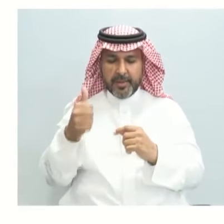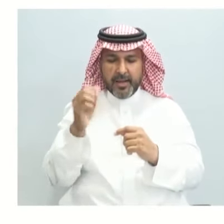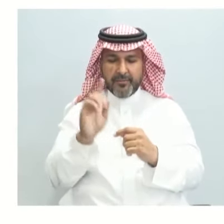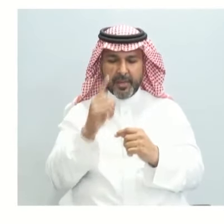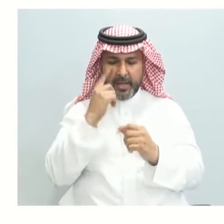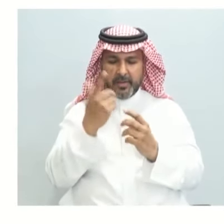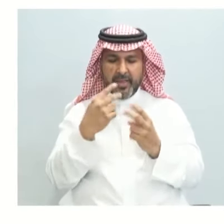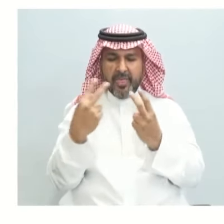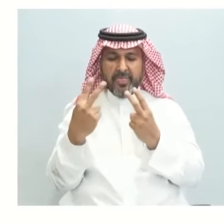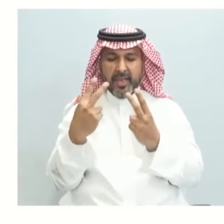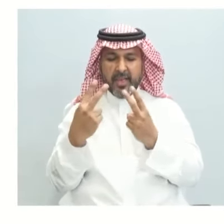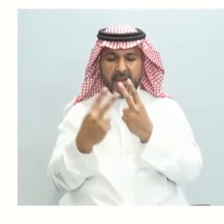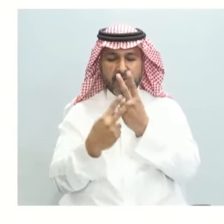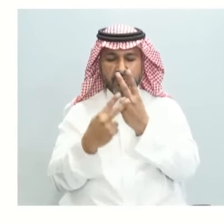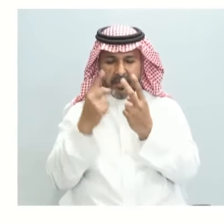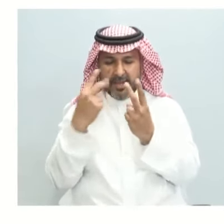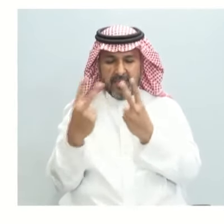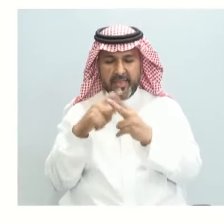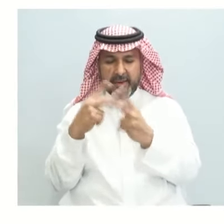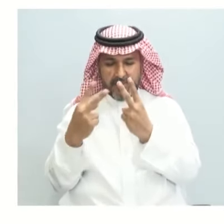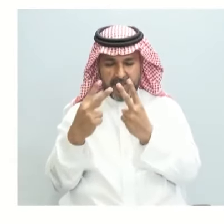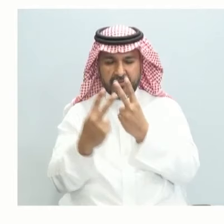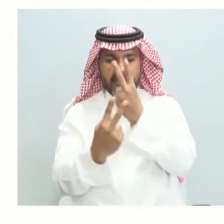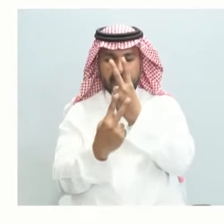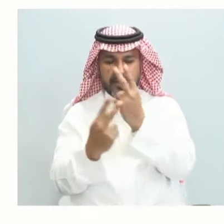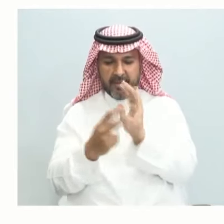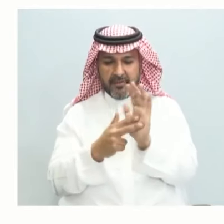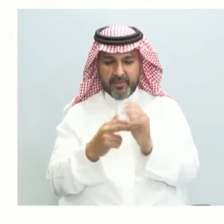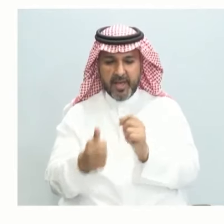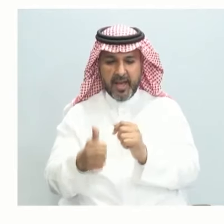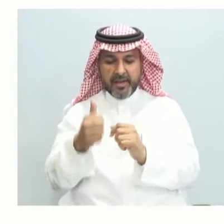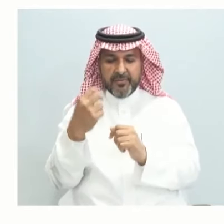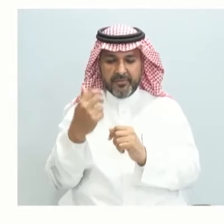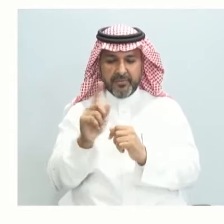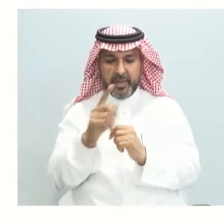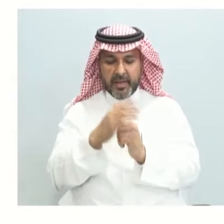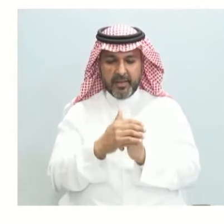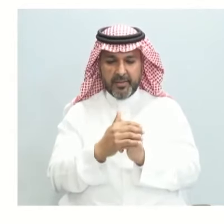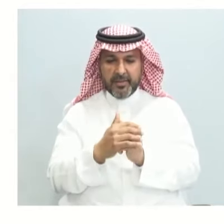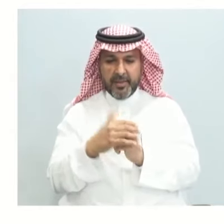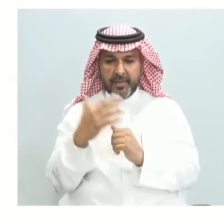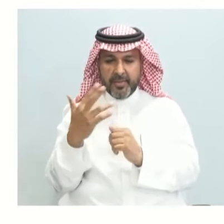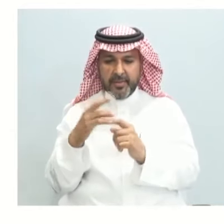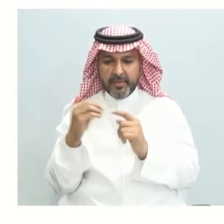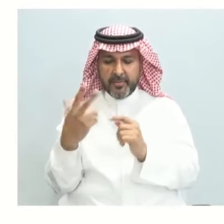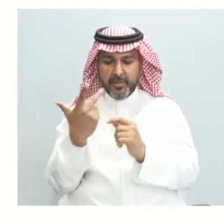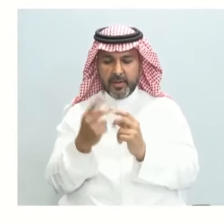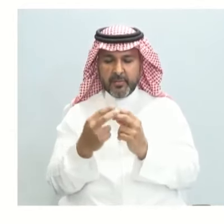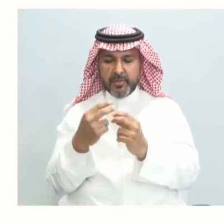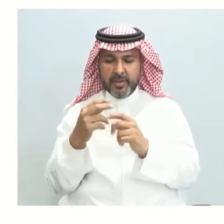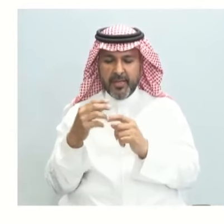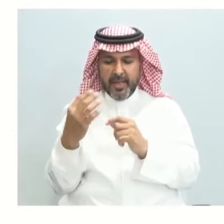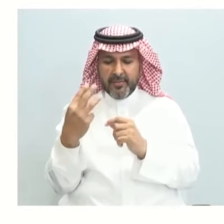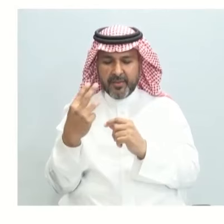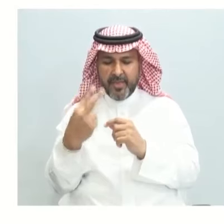سالب اثنين على التربيه الحد الثاني سالب ثمانيه ا ب تربيع عباره عن سالب اثنين